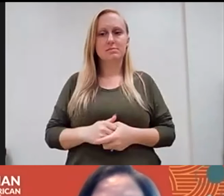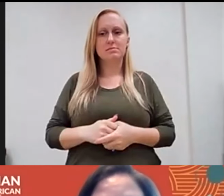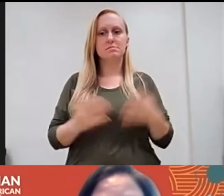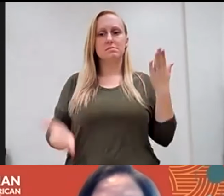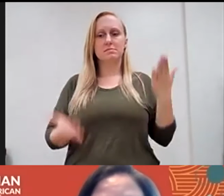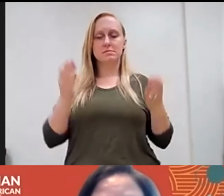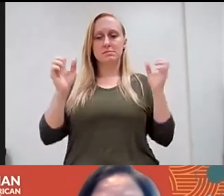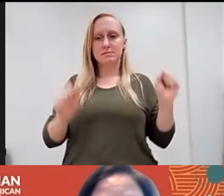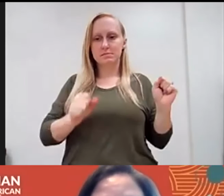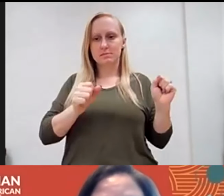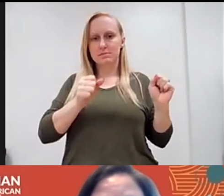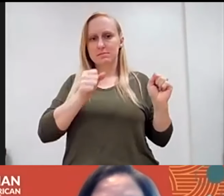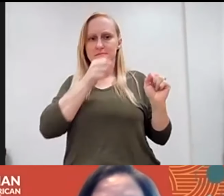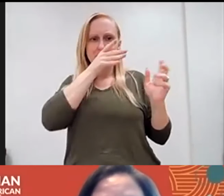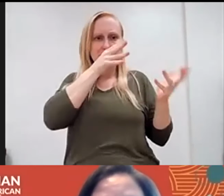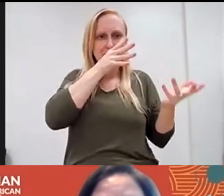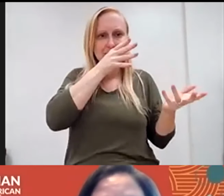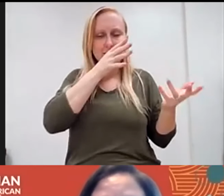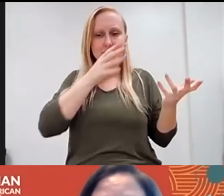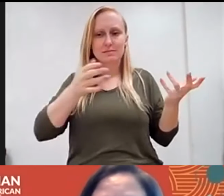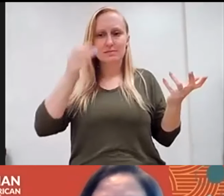لأرى ماذا يمكنني الفعل هنا.